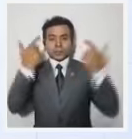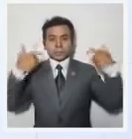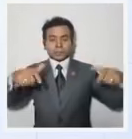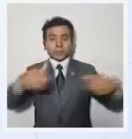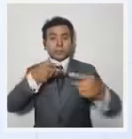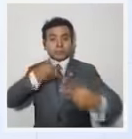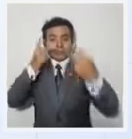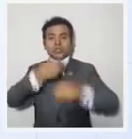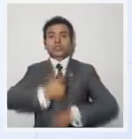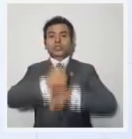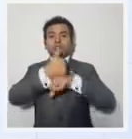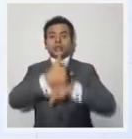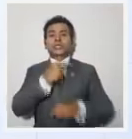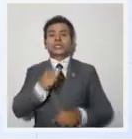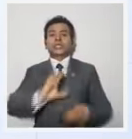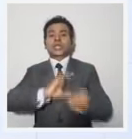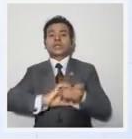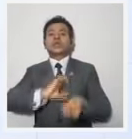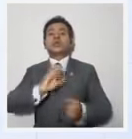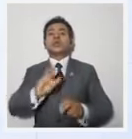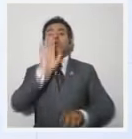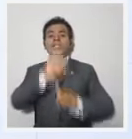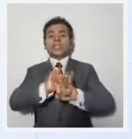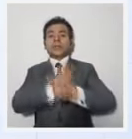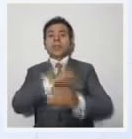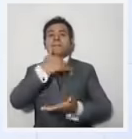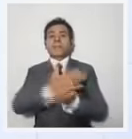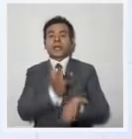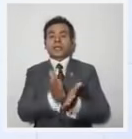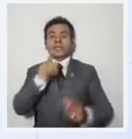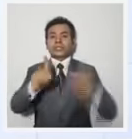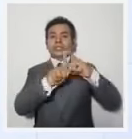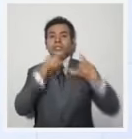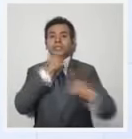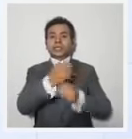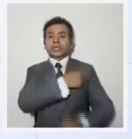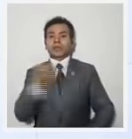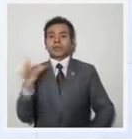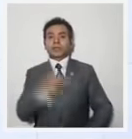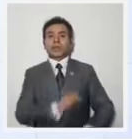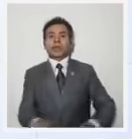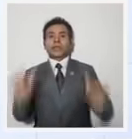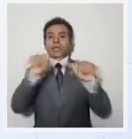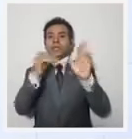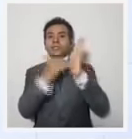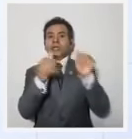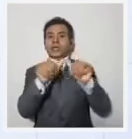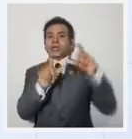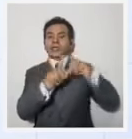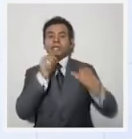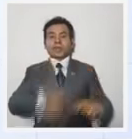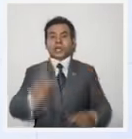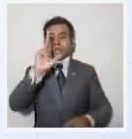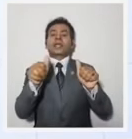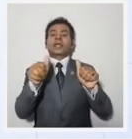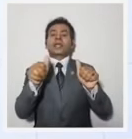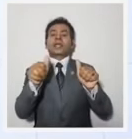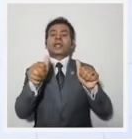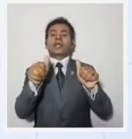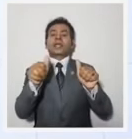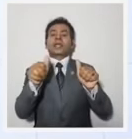স্বাস্থ্য ও পরিবার পরিকল্পনা কর্মকর্তাগণ যুক্ত ছিলেন। এই ব্রিফিংয়ে সভাপতিত্ব করেন স্বাস্থ্য অধিদপ্তরের স্বাস্থ্যসেবা বিভাগের